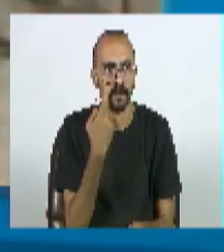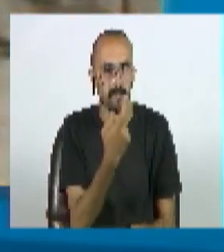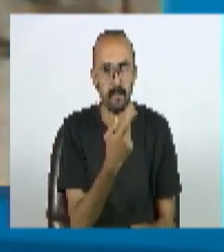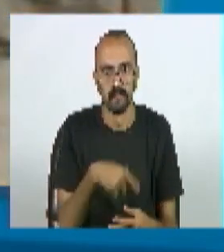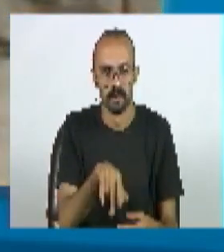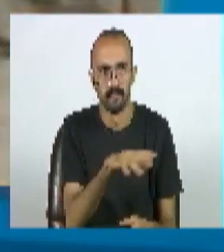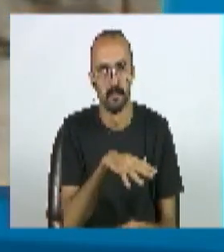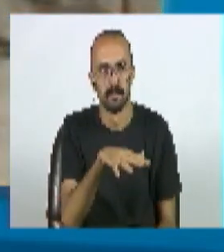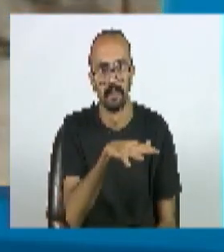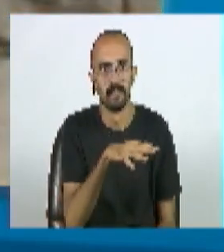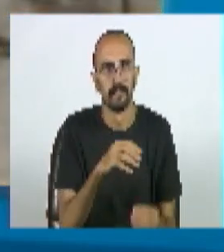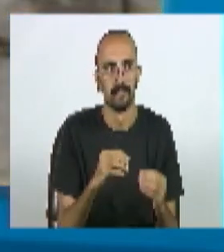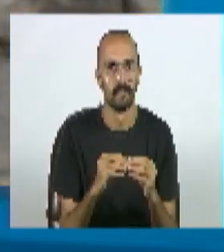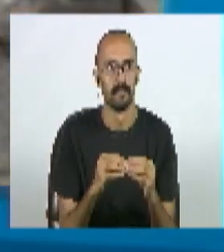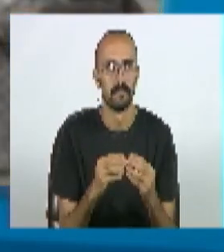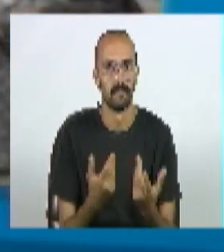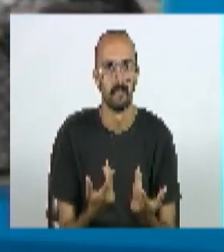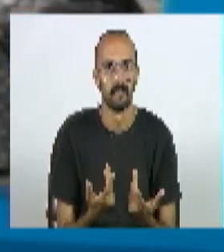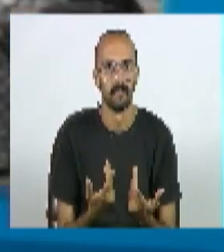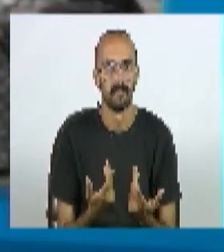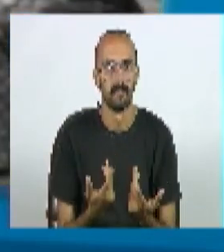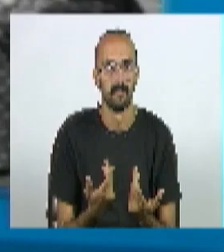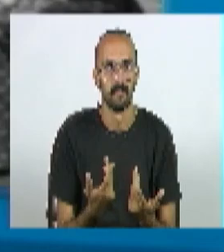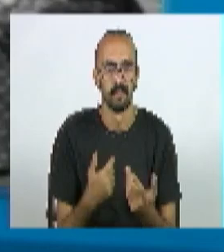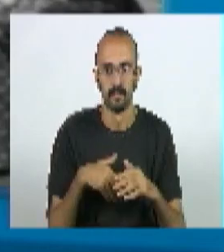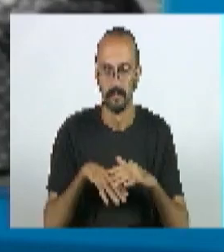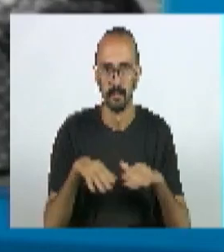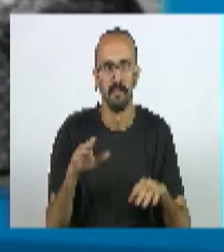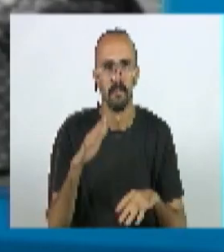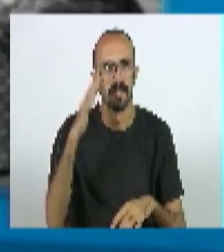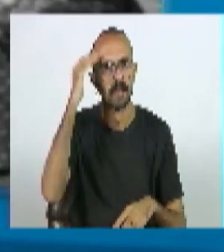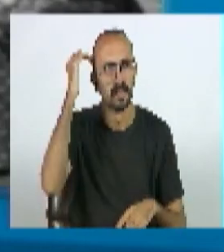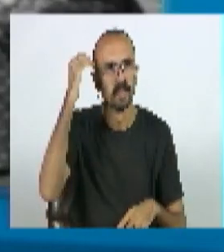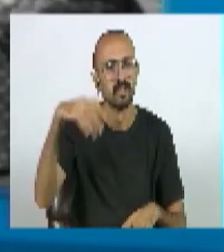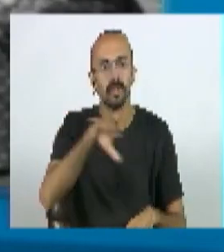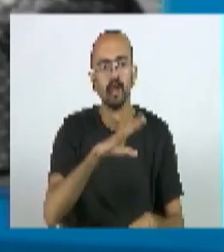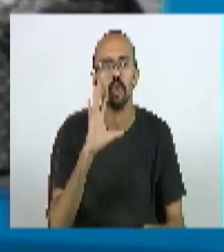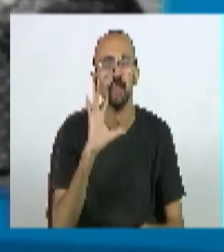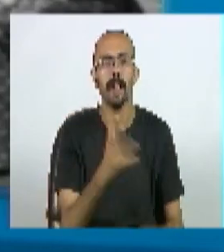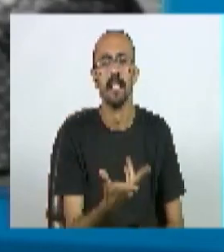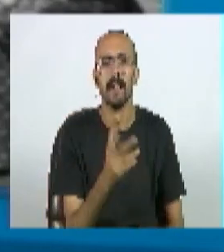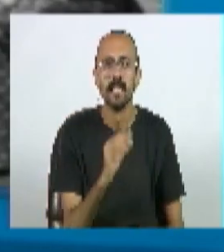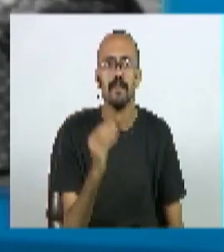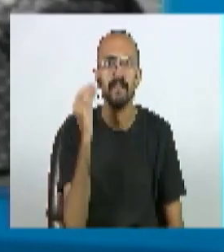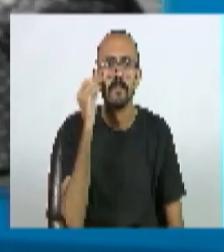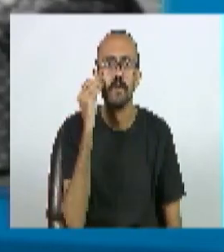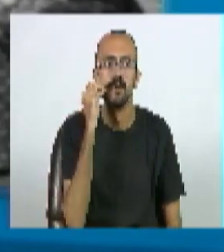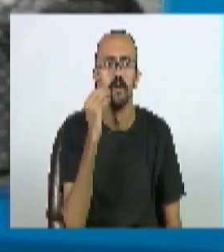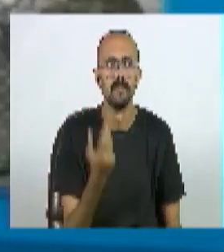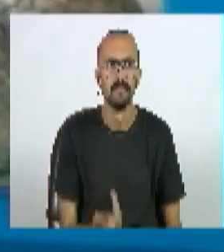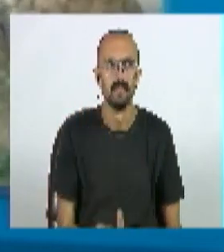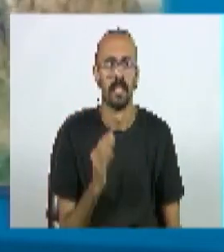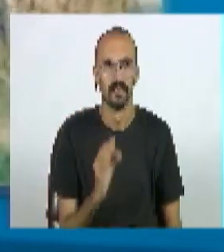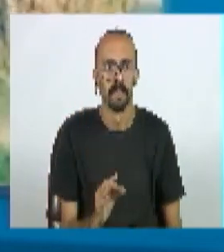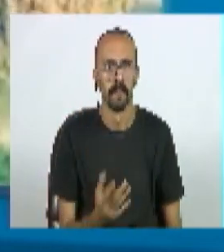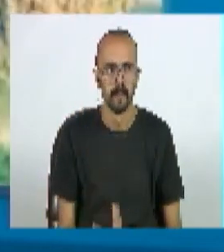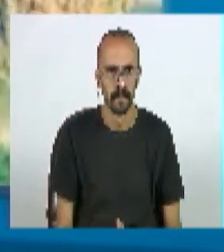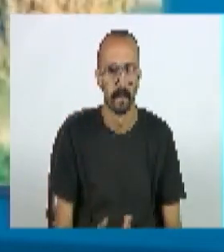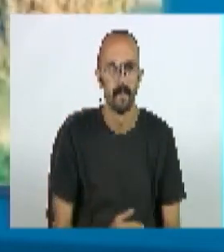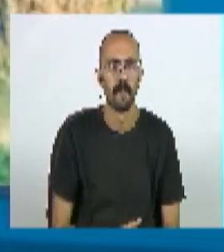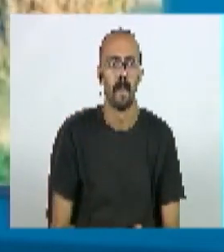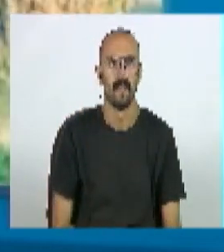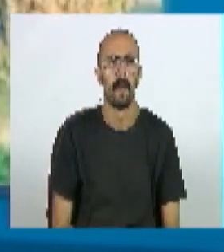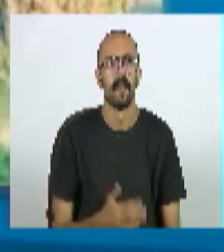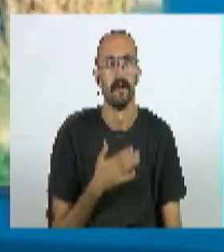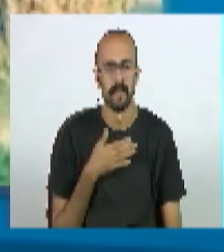على يعني على سطح هذا المجتمع، ونحاول ان احنا نستخلص دروس مستفادة.